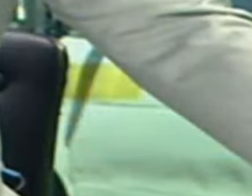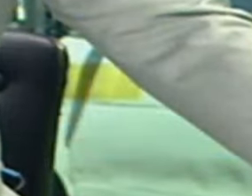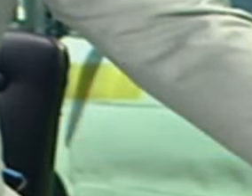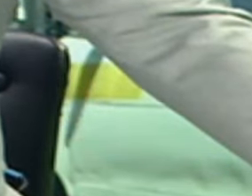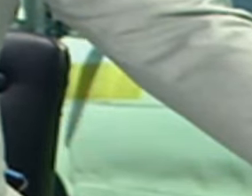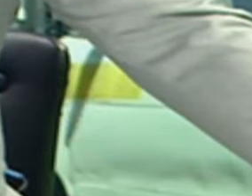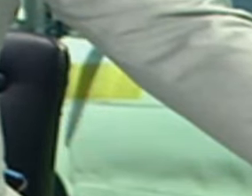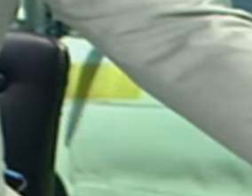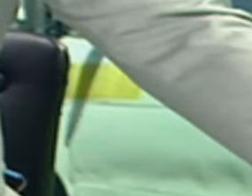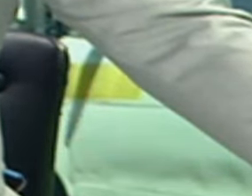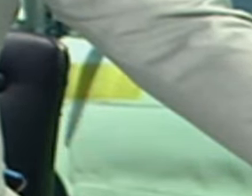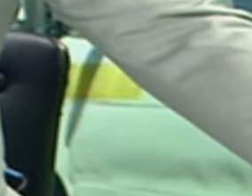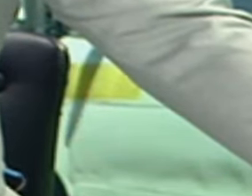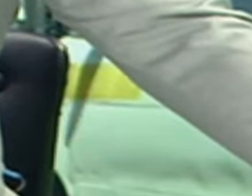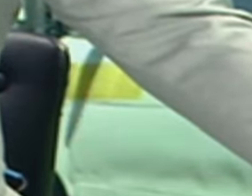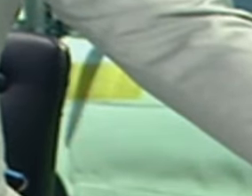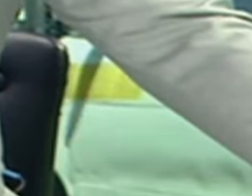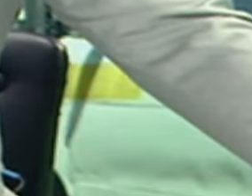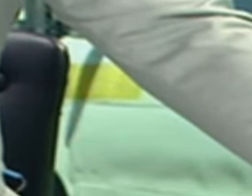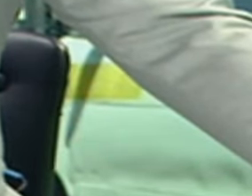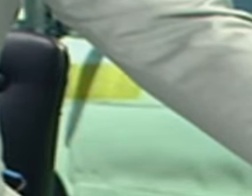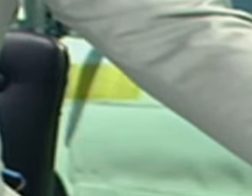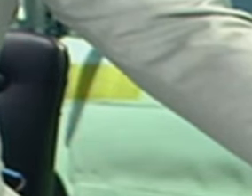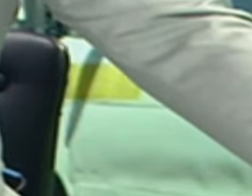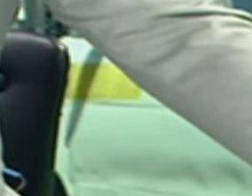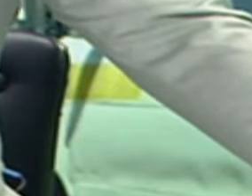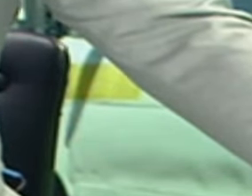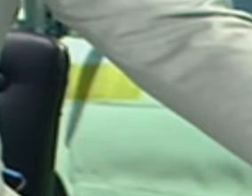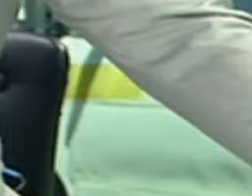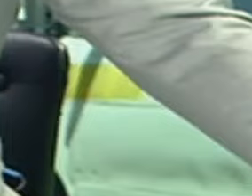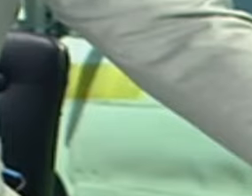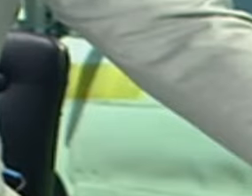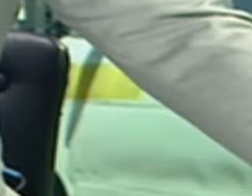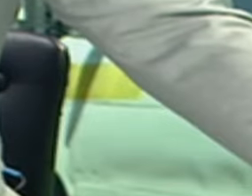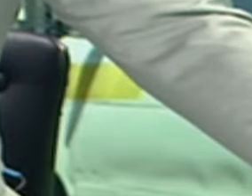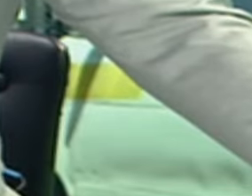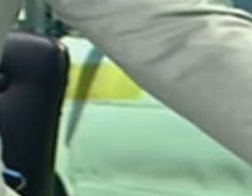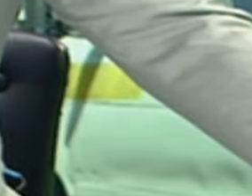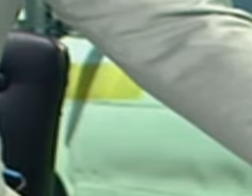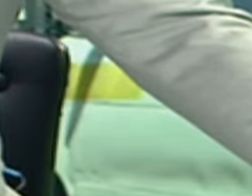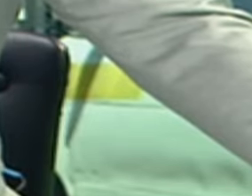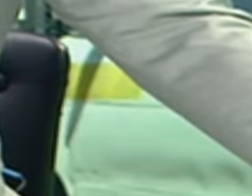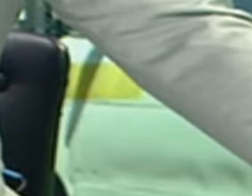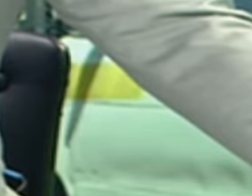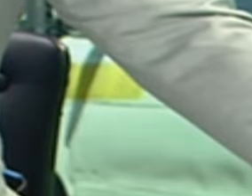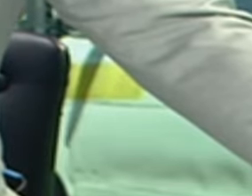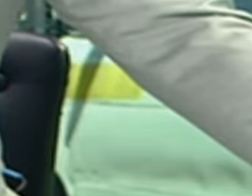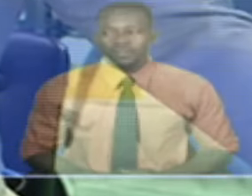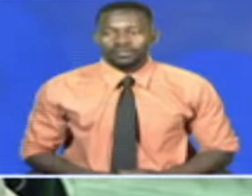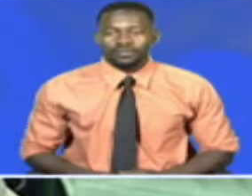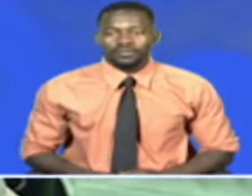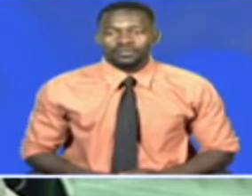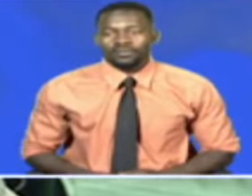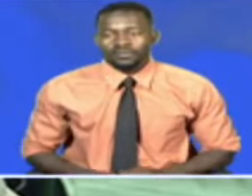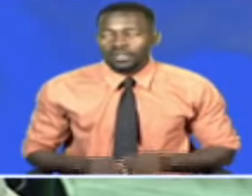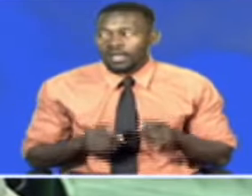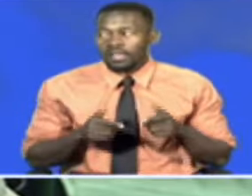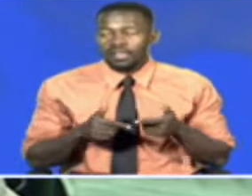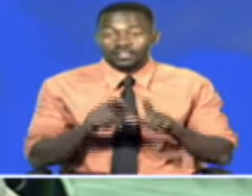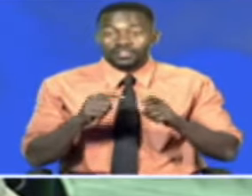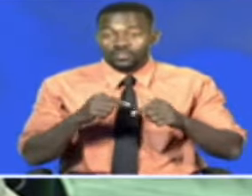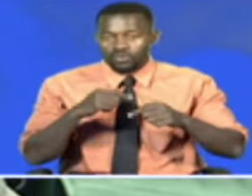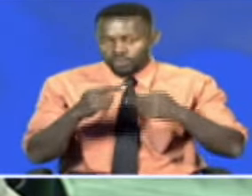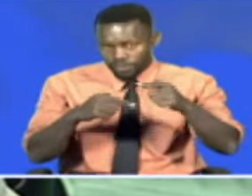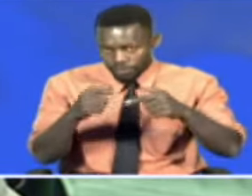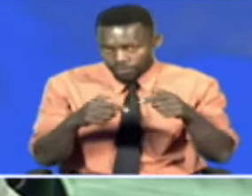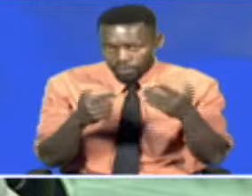Karibu tena nazidi kuangalia tu kutazama taarifa hizi za kete leo weekend tuelekee Eldoret. Maandalizi ya kufanya mji wa Eldoret kuwa